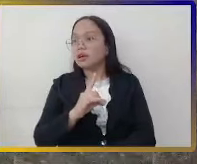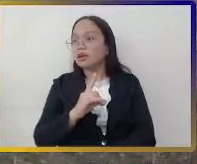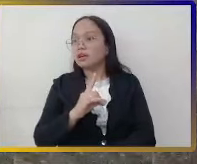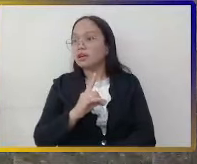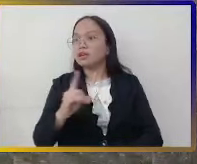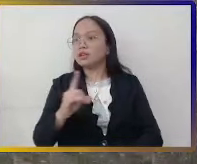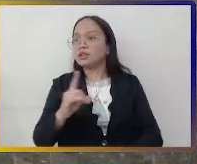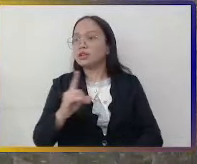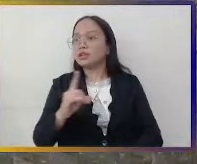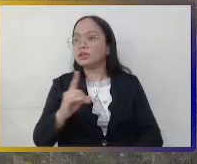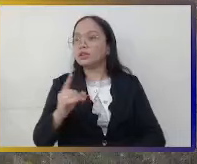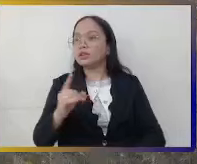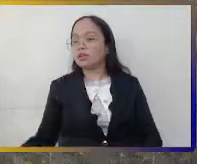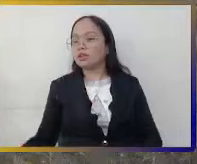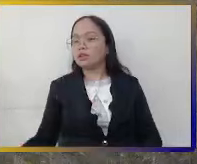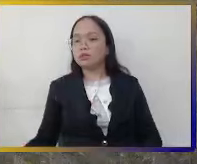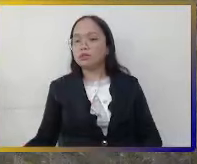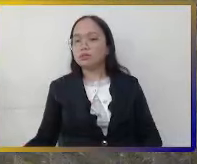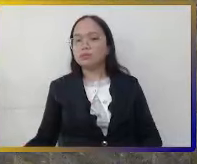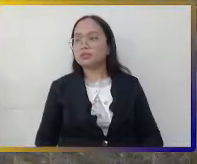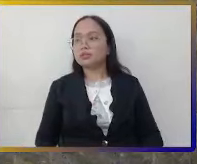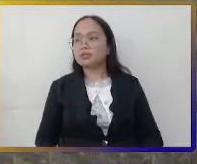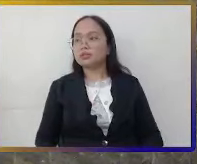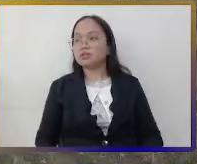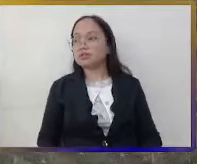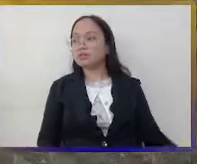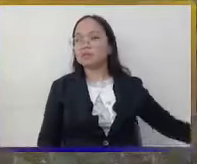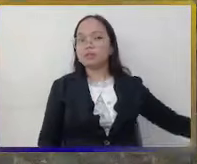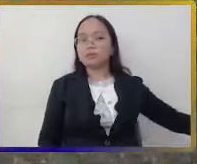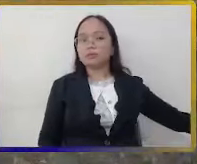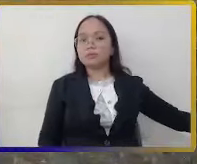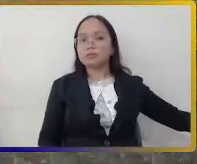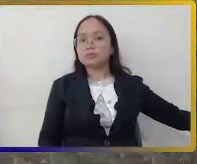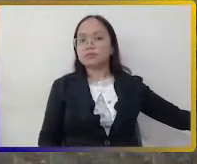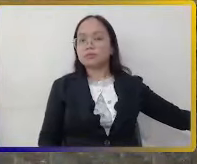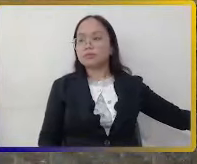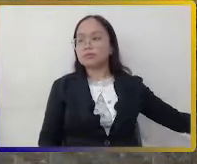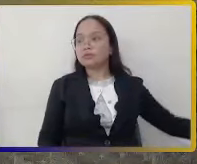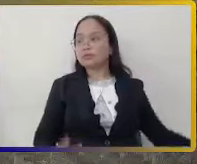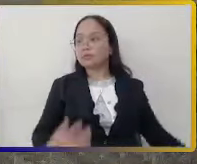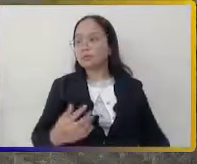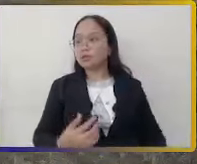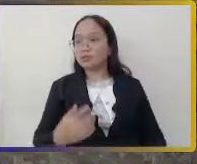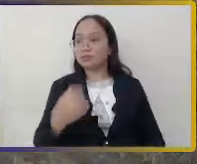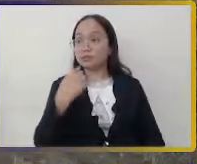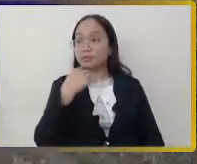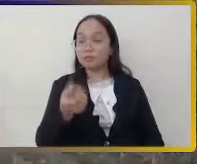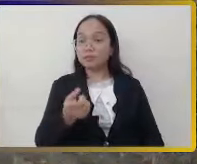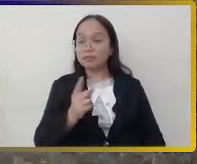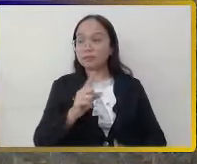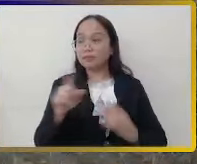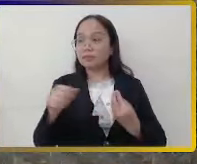kapatid, ay destructive. Alright? Nakukuha niyo, mga kapatid? Pero yung womb